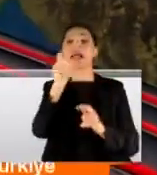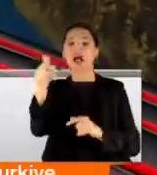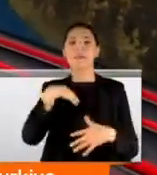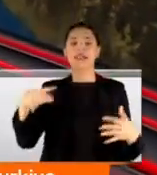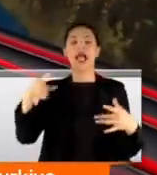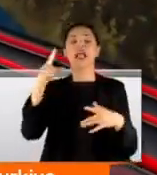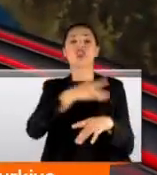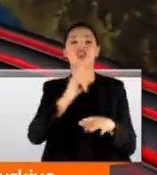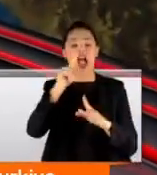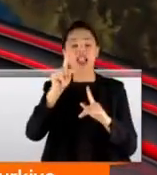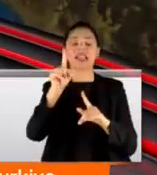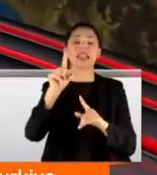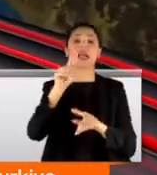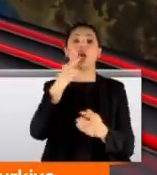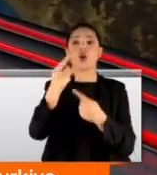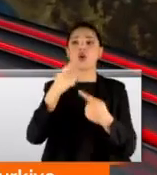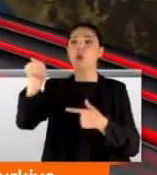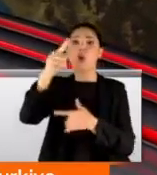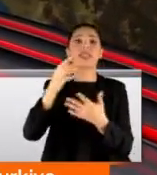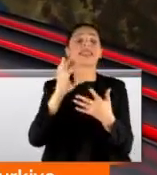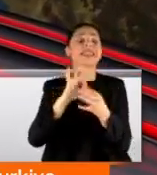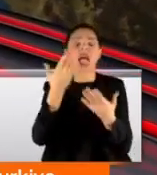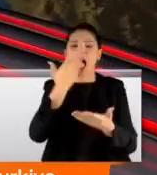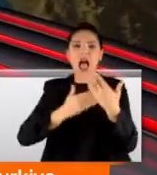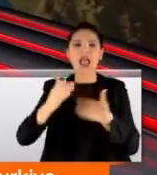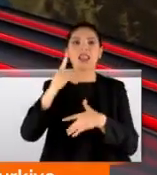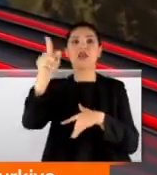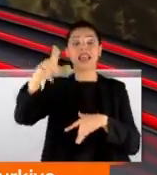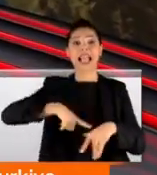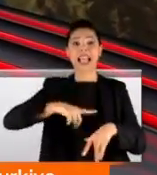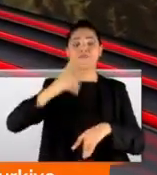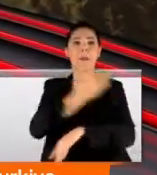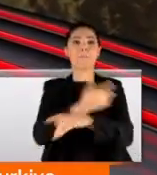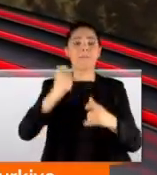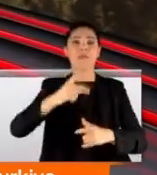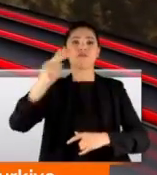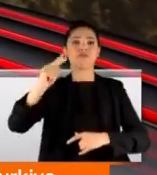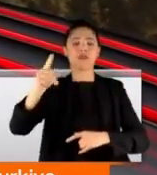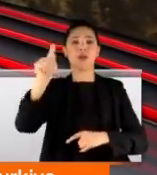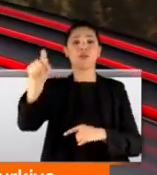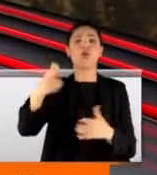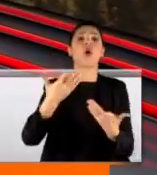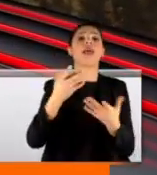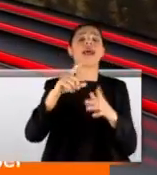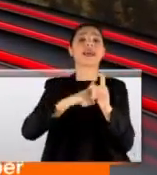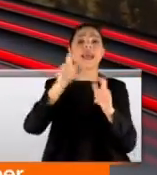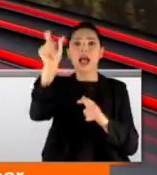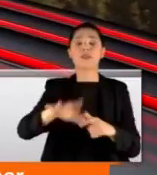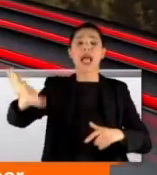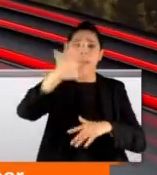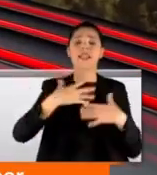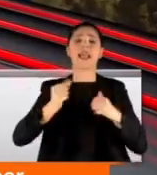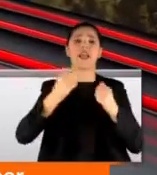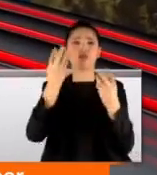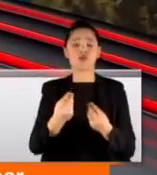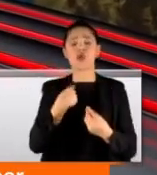bağlanacağız. Bize gördüklerini, yaşadıklarını anlatacak. Kendisi de bir İzmirli olarak aktaracak. Yaşadı çünkü. Gamze, size de çok büyük geçmiş